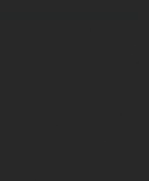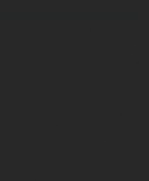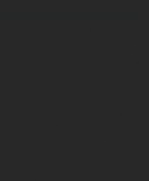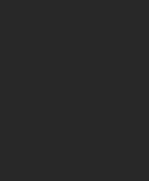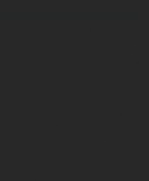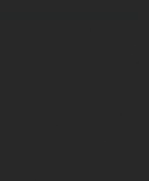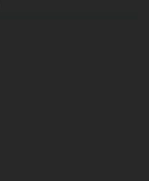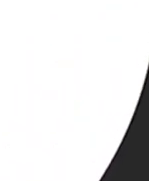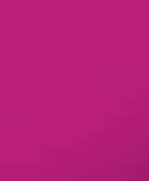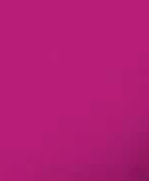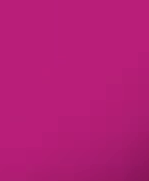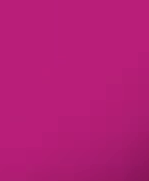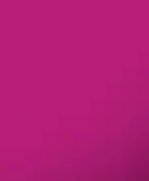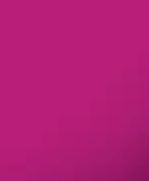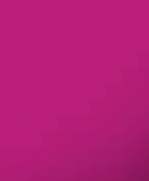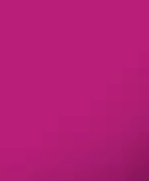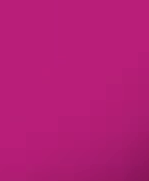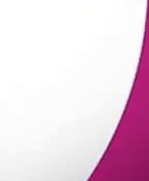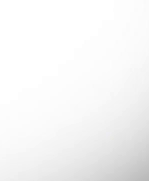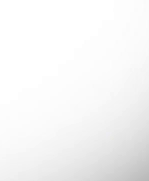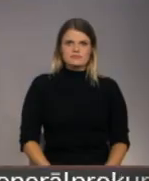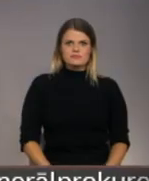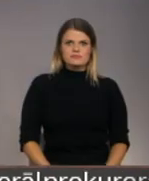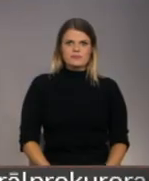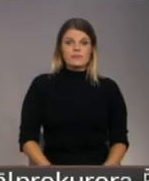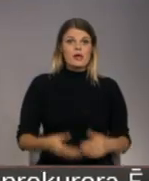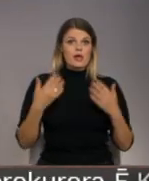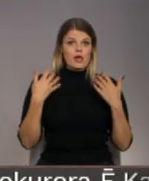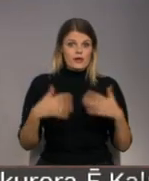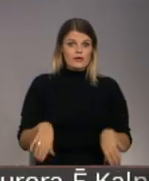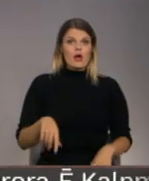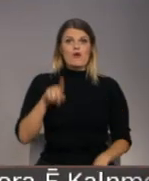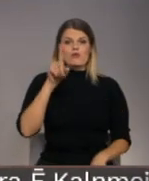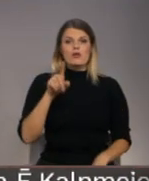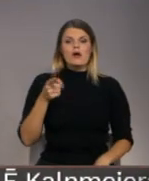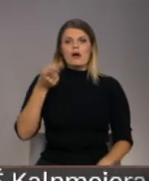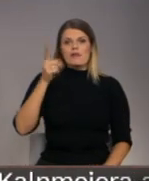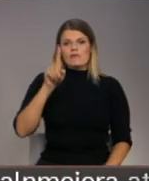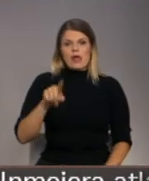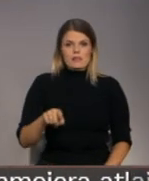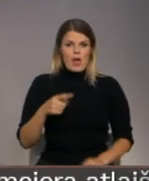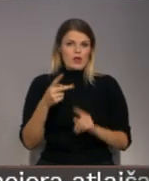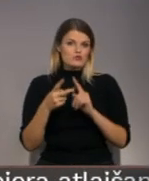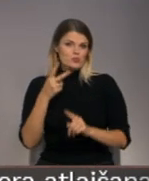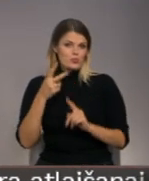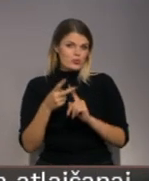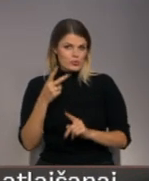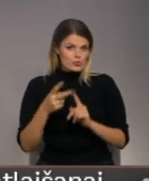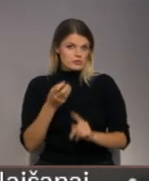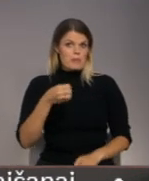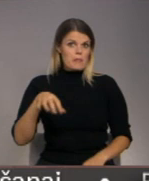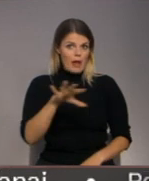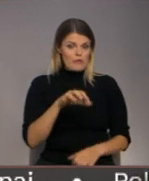Re, viss ēters ir te! Jau pusotru mēnesi bērndārzā strādā pēc